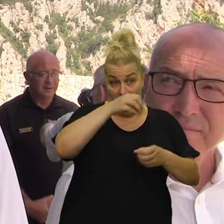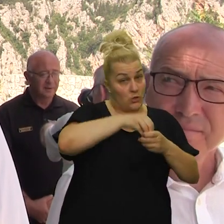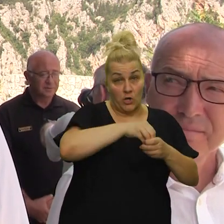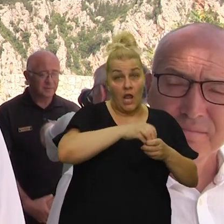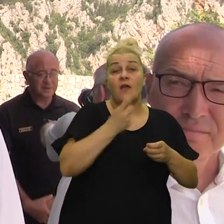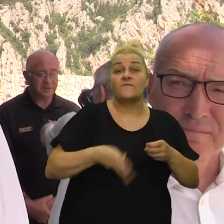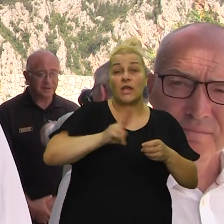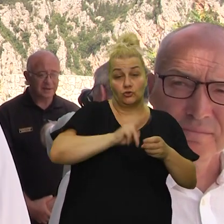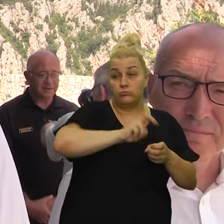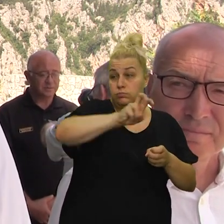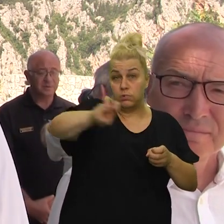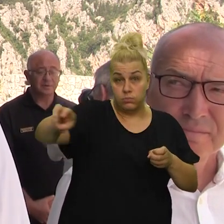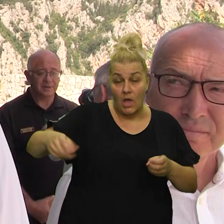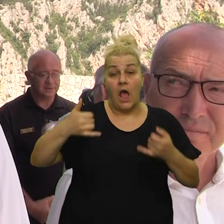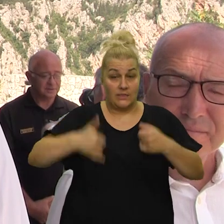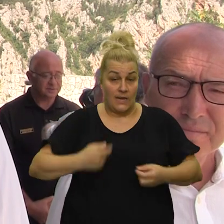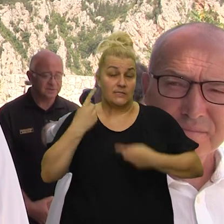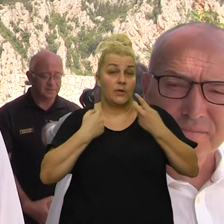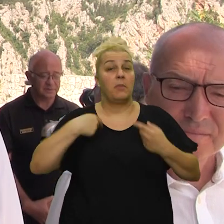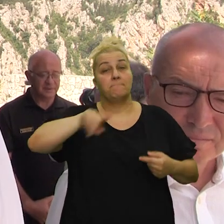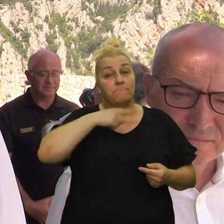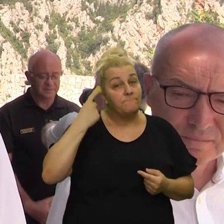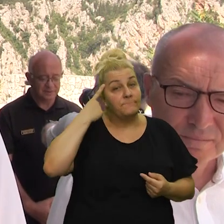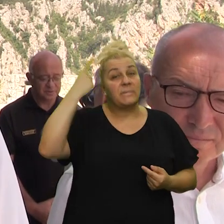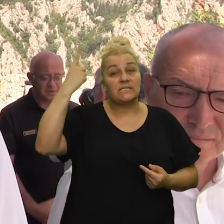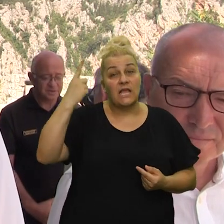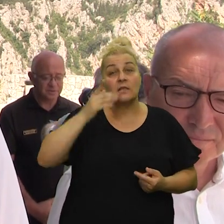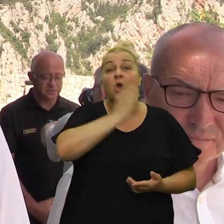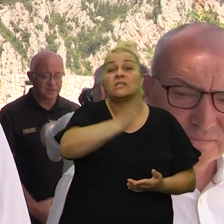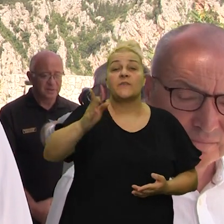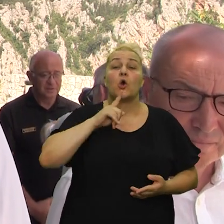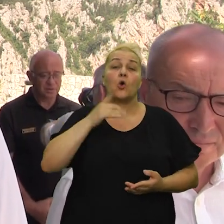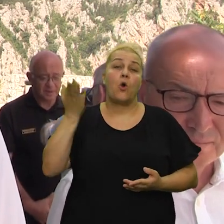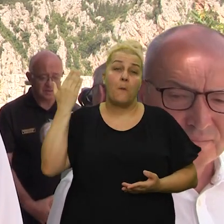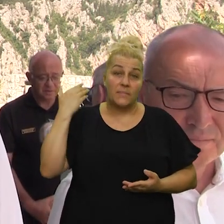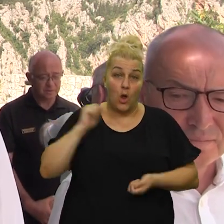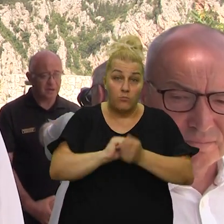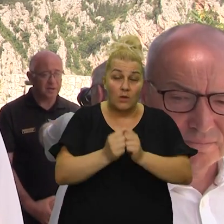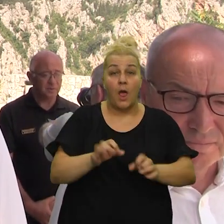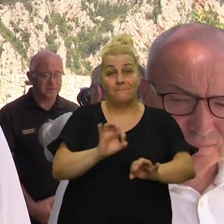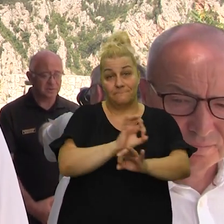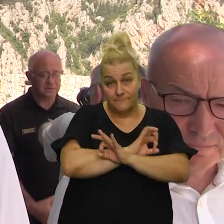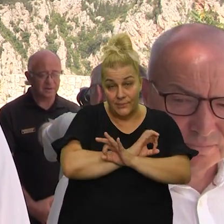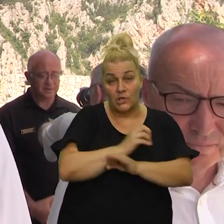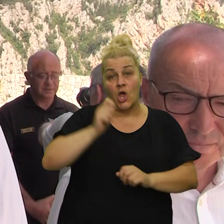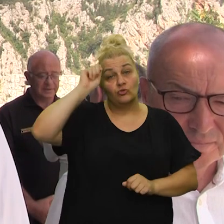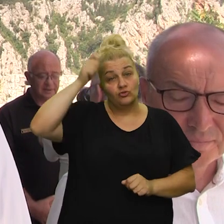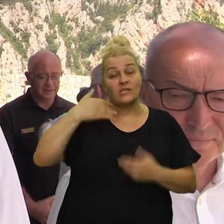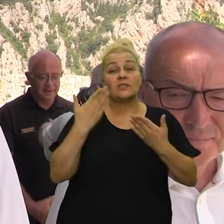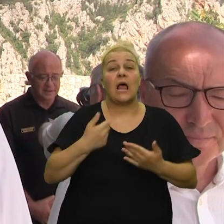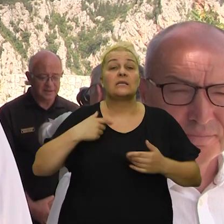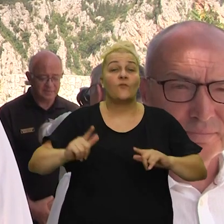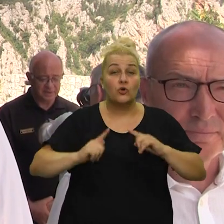niz postrojba, a ovo je danas prigoda, evo, da se prisjetimo svi oni koji su poginuli, koji su časno položili svoj život za